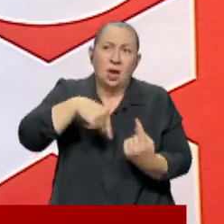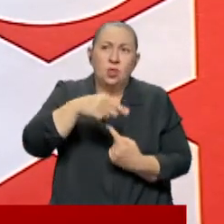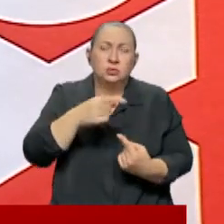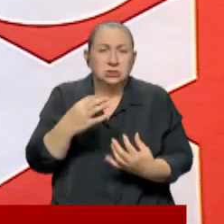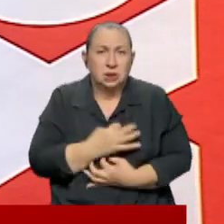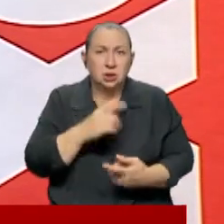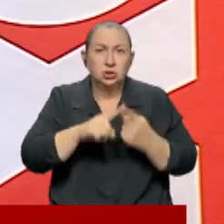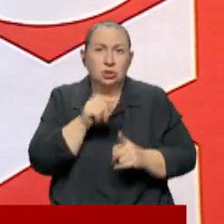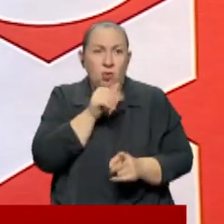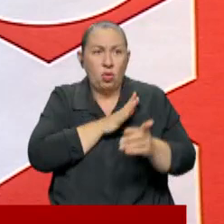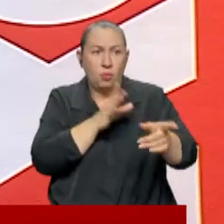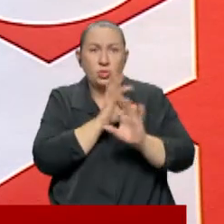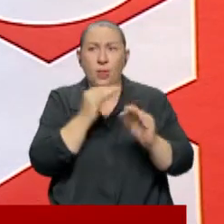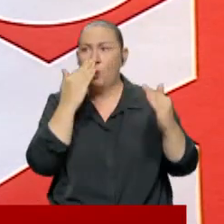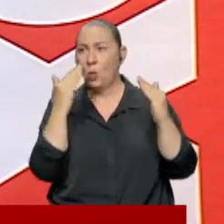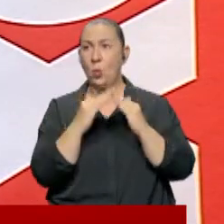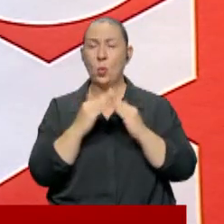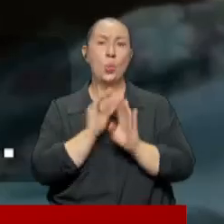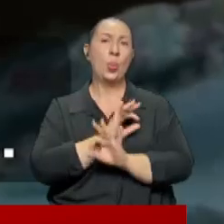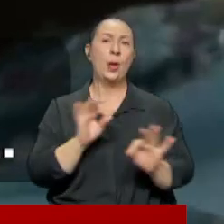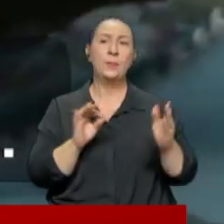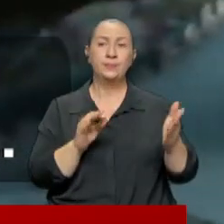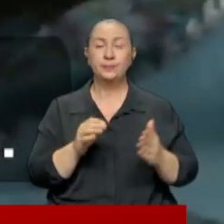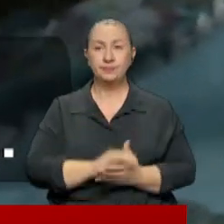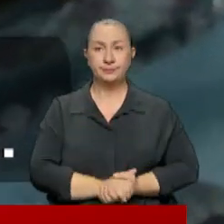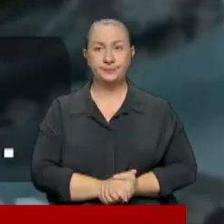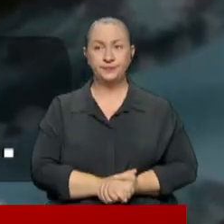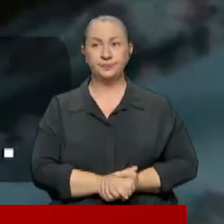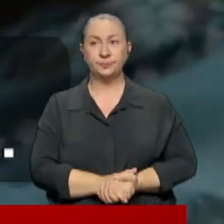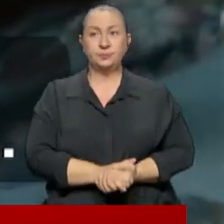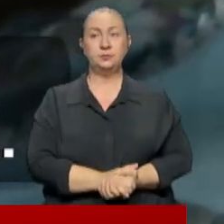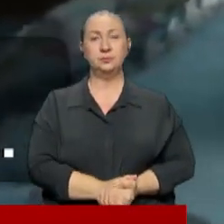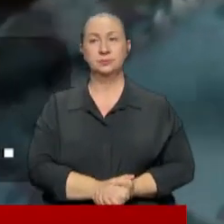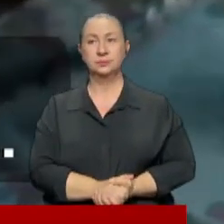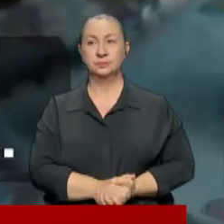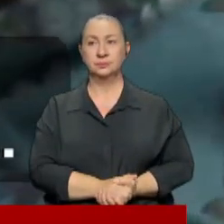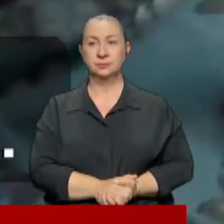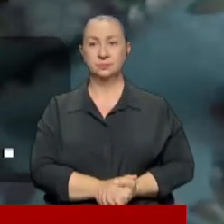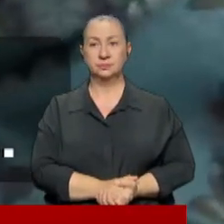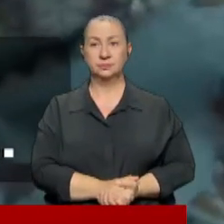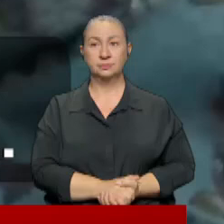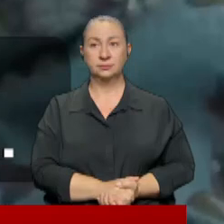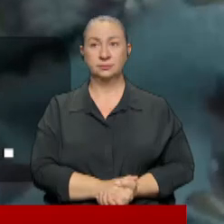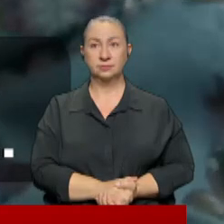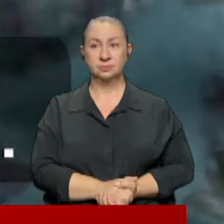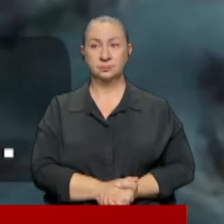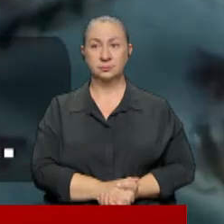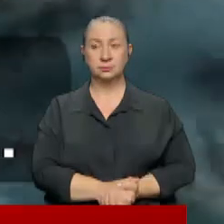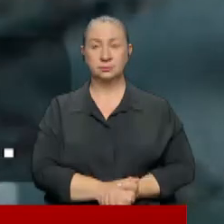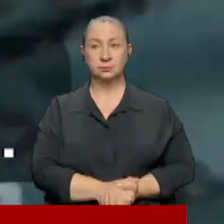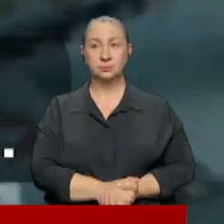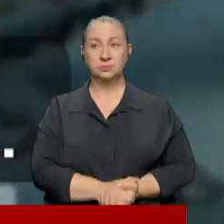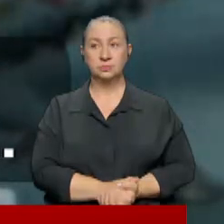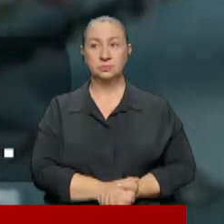Sayın Kılıçdaroğlu da bu niteliklere haiz birisidir. İslam literatüründe bayandan hükümdar olmaz diye bir kanun var.